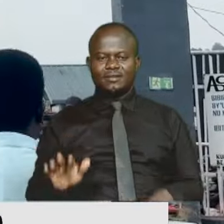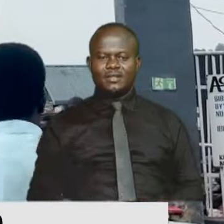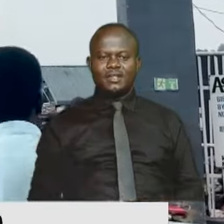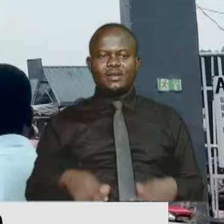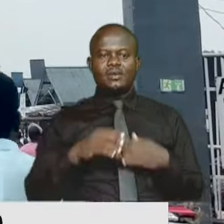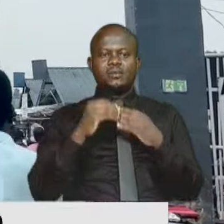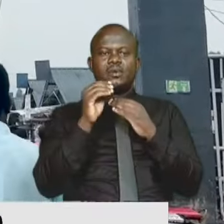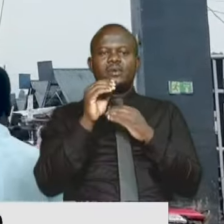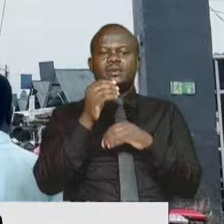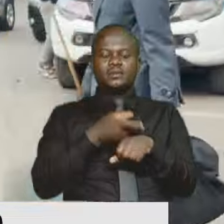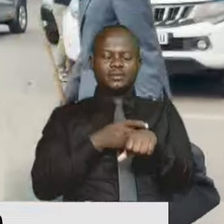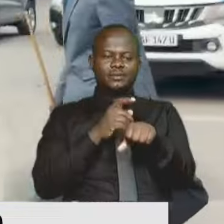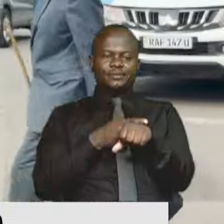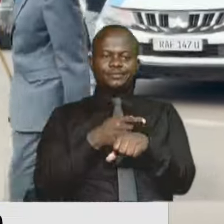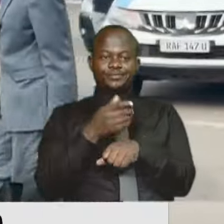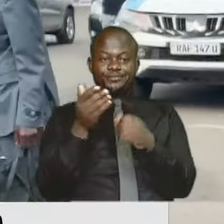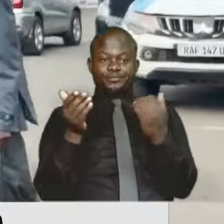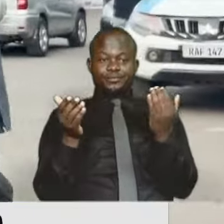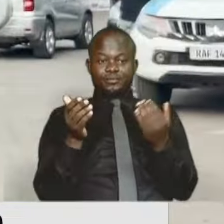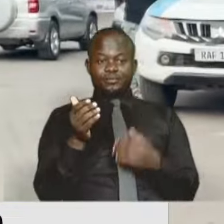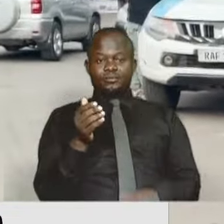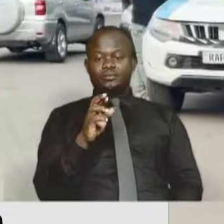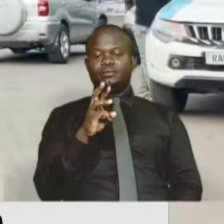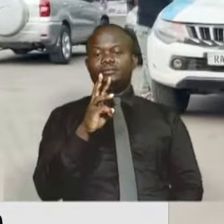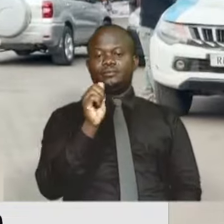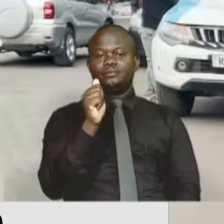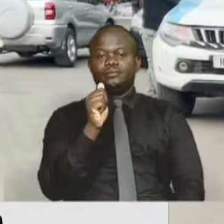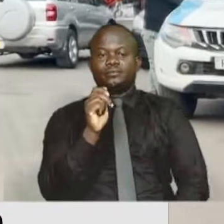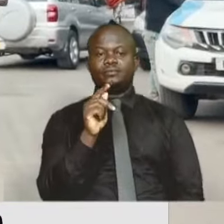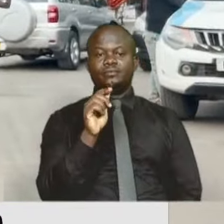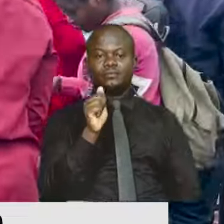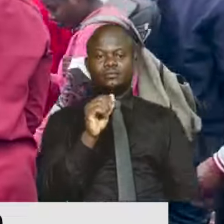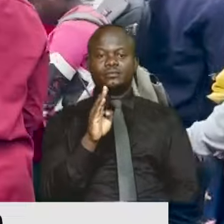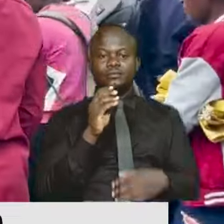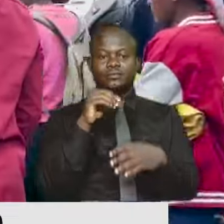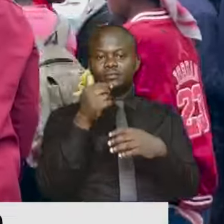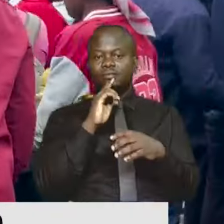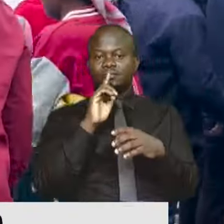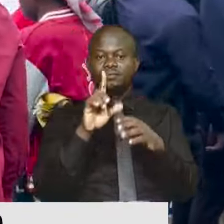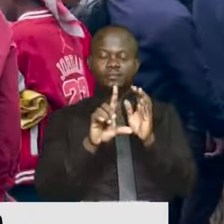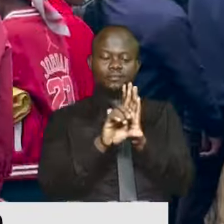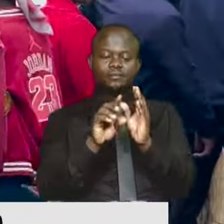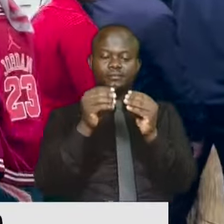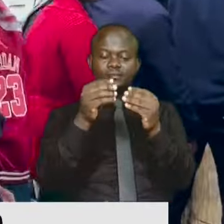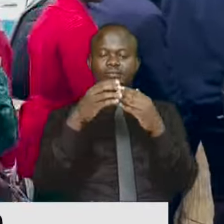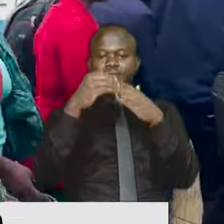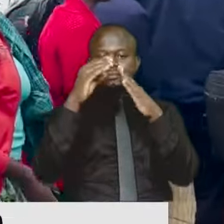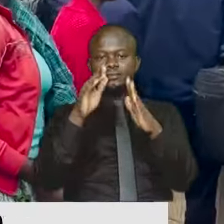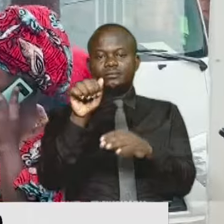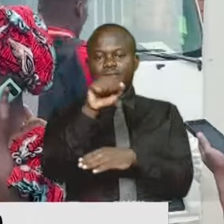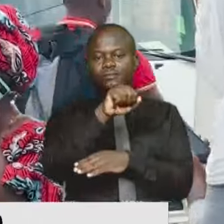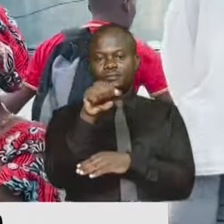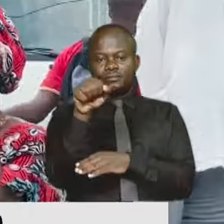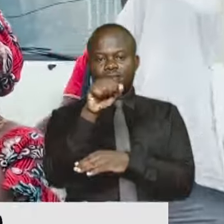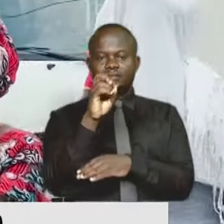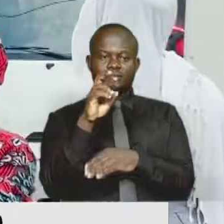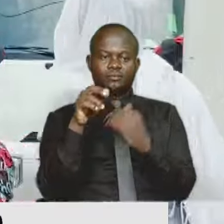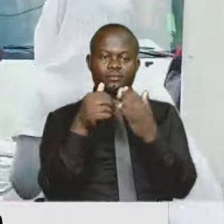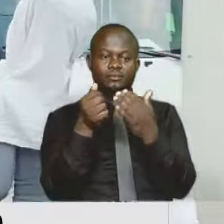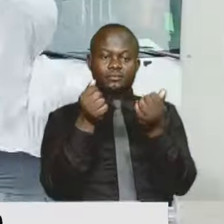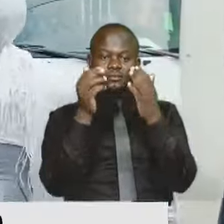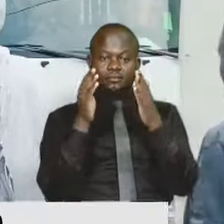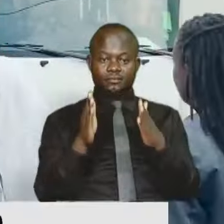Umuyobozi wa gare ya Musanze wakagabo Dane avuga ko hari andi mabwiriza bahaye abayobozi b'ibinyabiziga cyangwa se